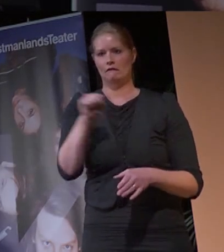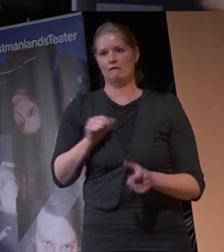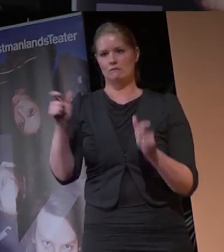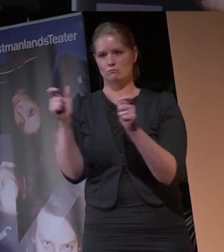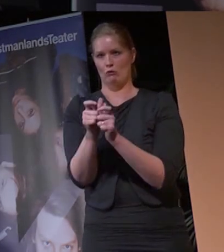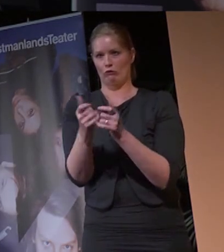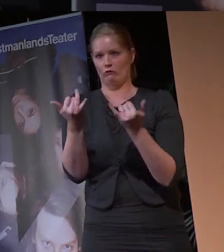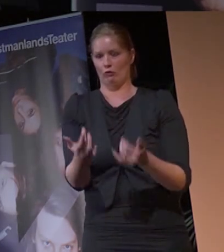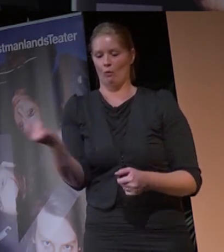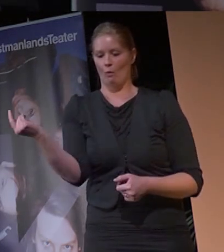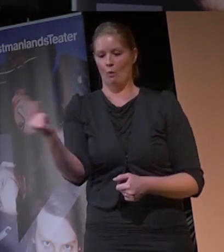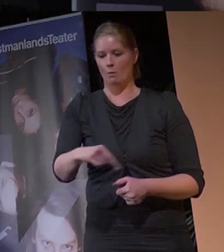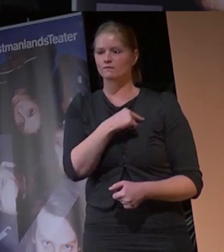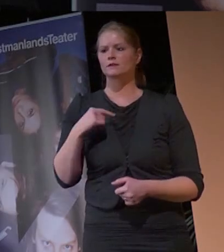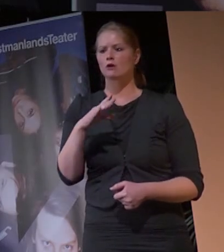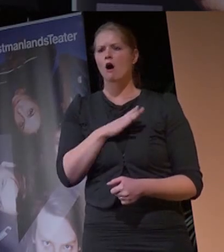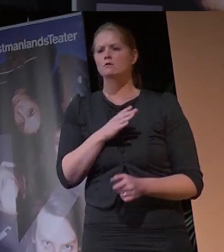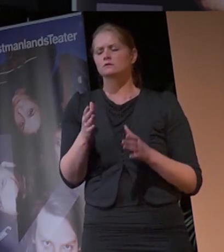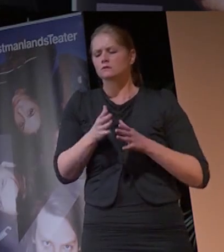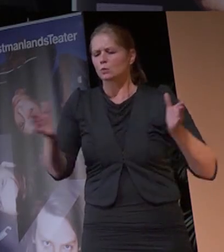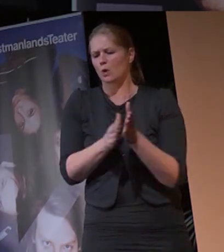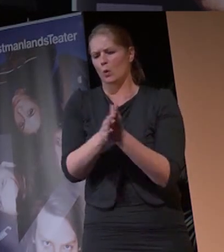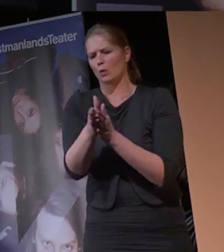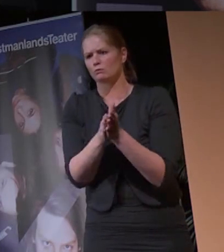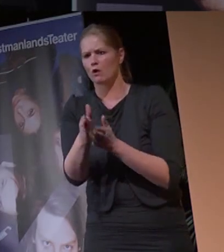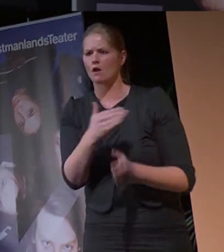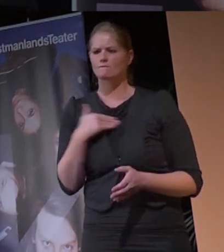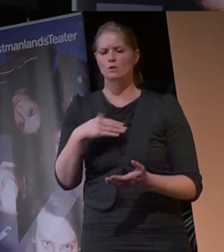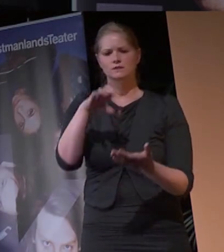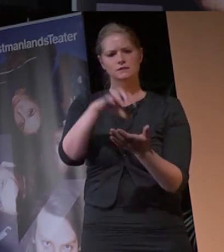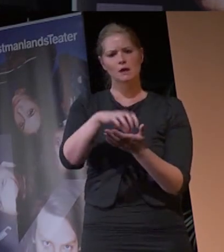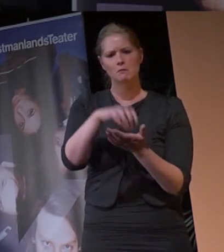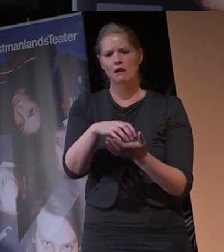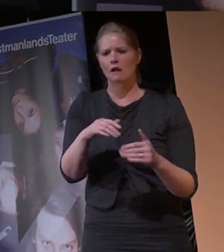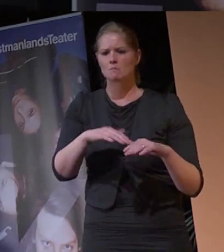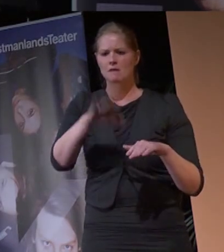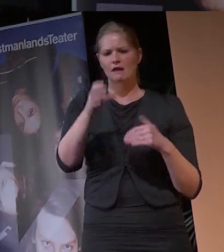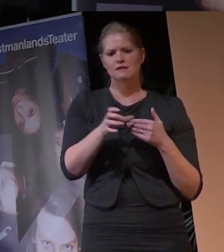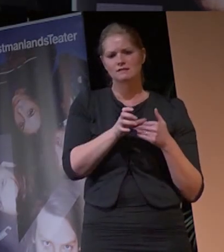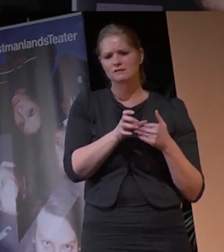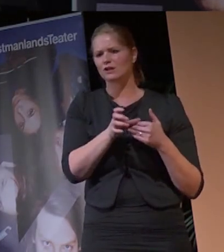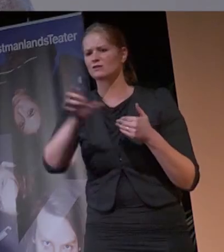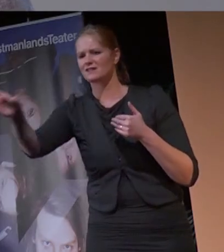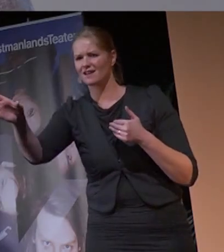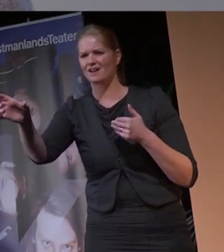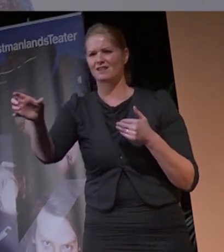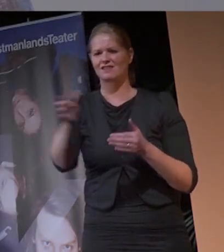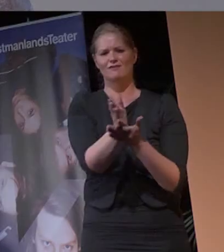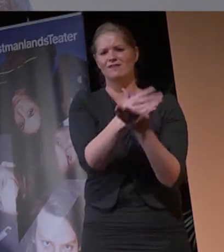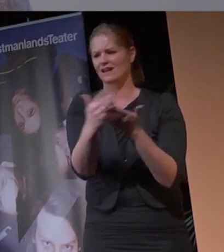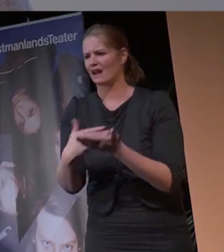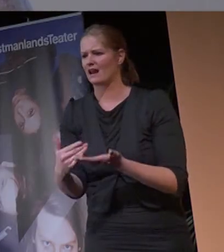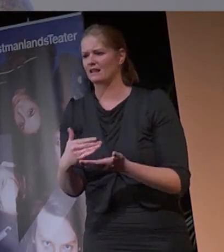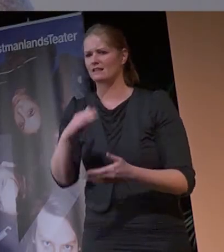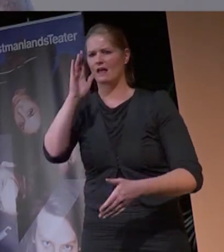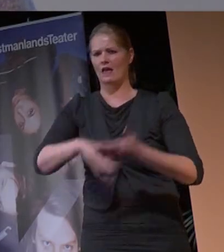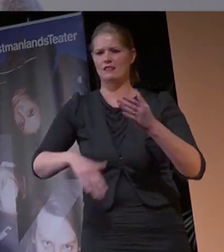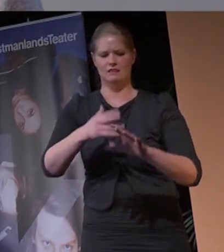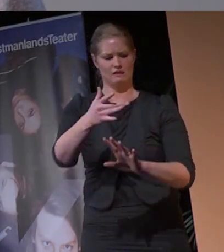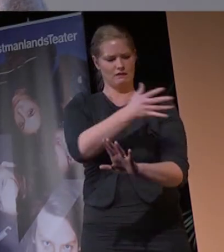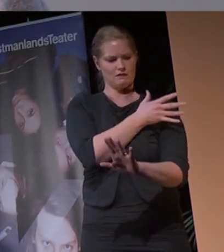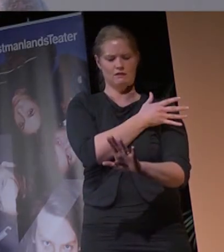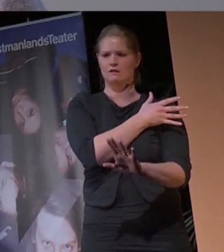inför stora utmaningar. Vi lever i ett samhälle som är mer segregerat och mer polariserat än på väldigt, väldigt länge.